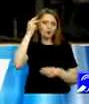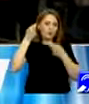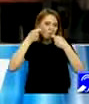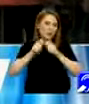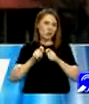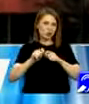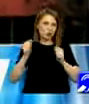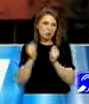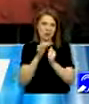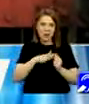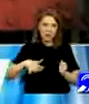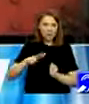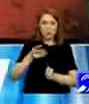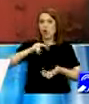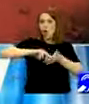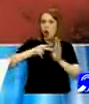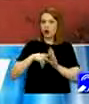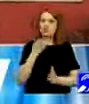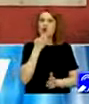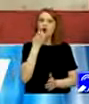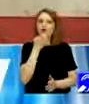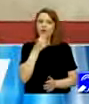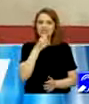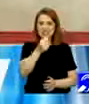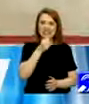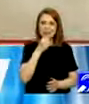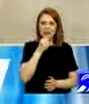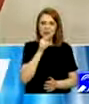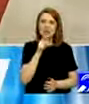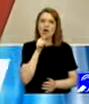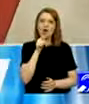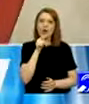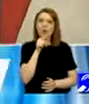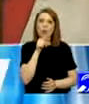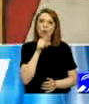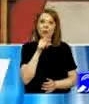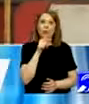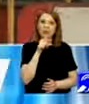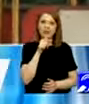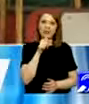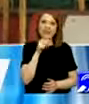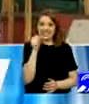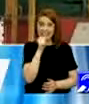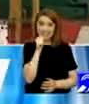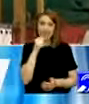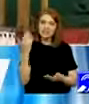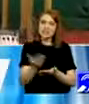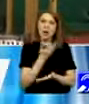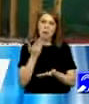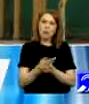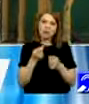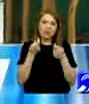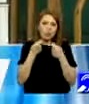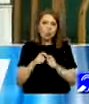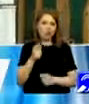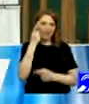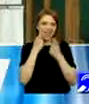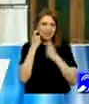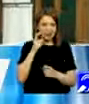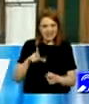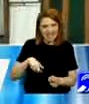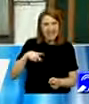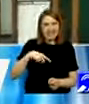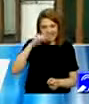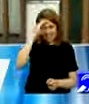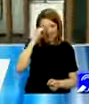lume. Aici a fost organizată o conferință de presă în care reprezentanții Republicii Moldova au povestit toată experiența trăită